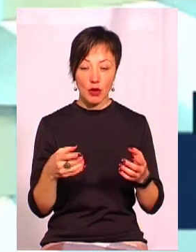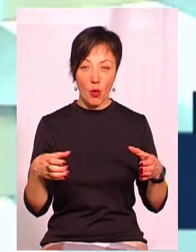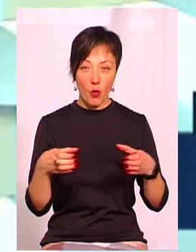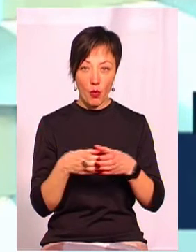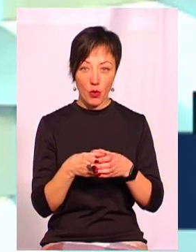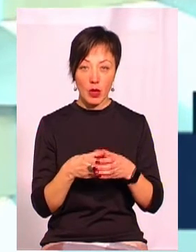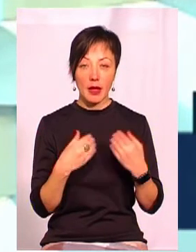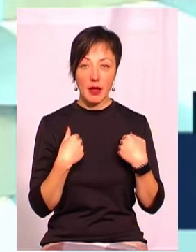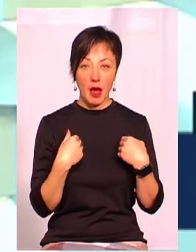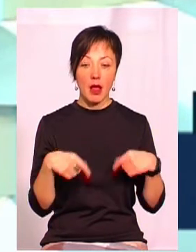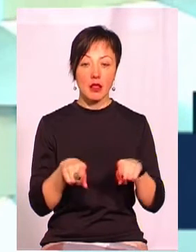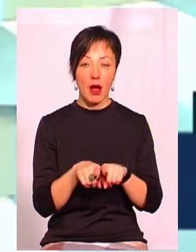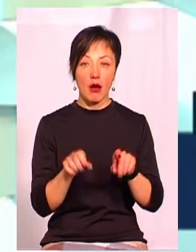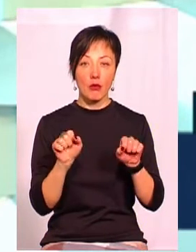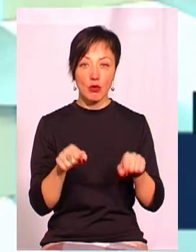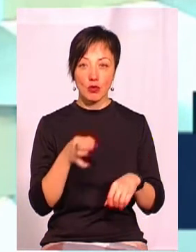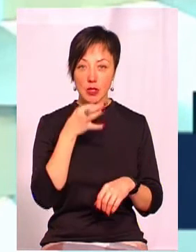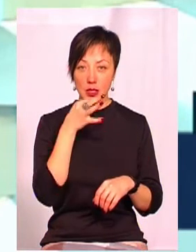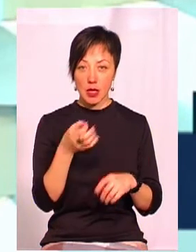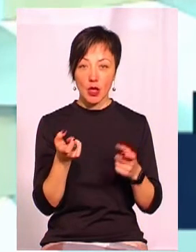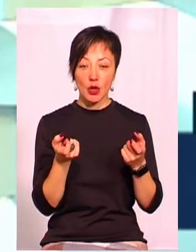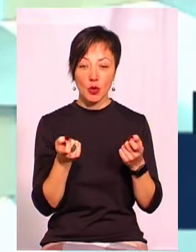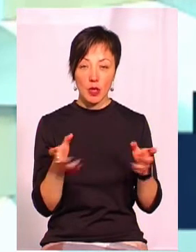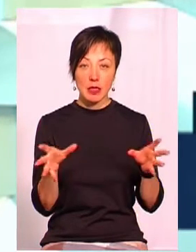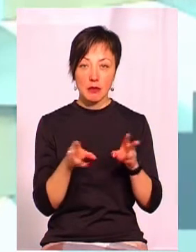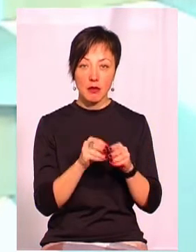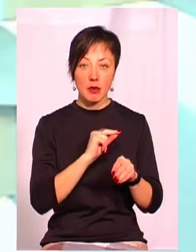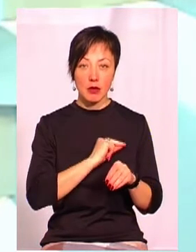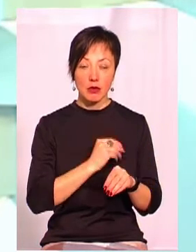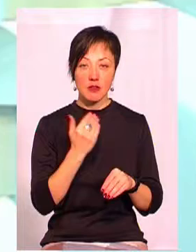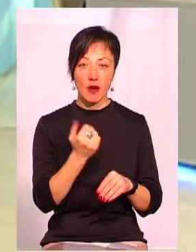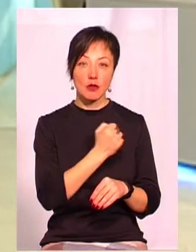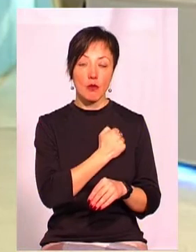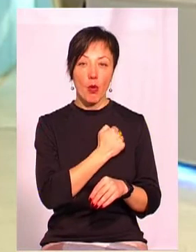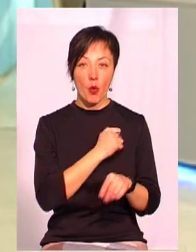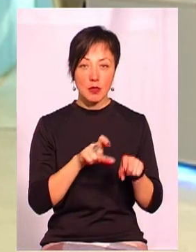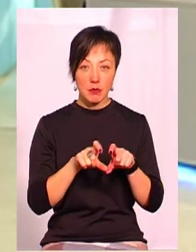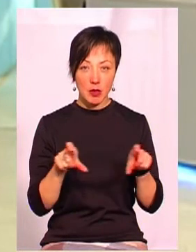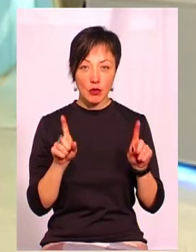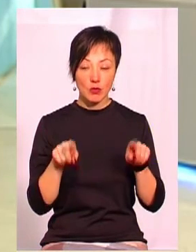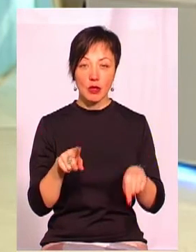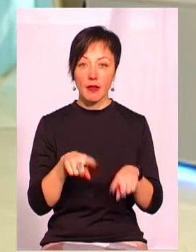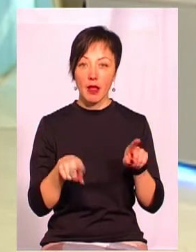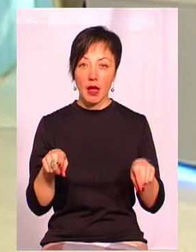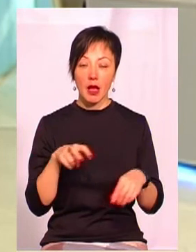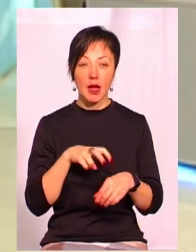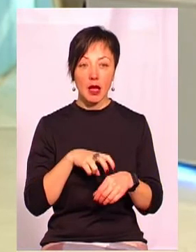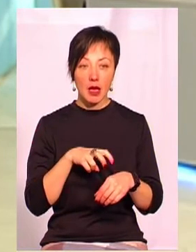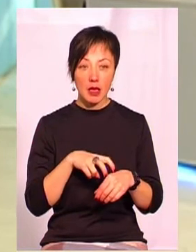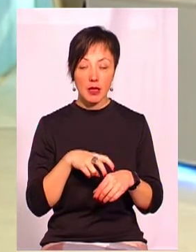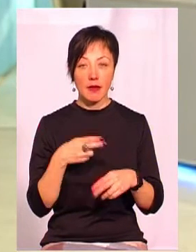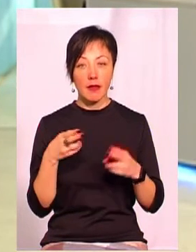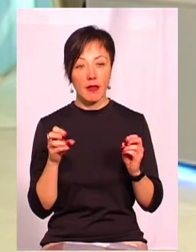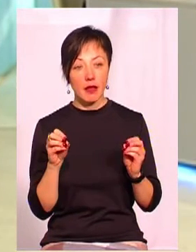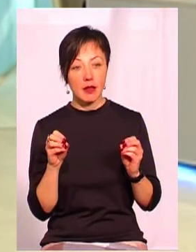ну, я так можу сказати, що я трохи співпрацюю з вашим госпіталем, тому що деякі лікарі, там,